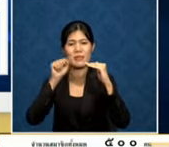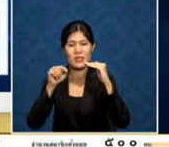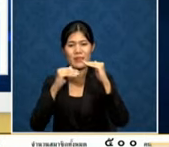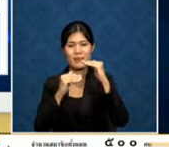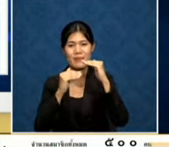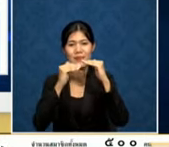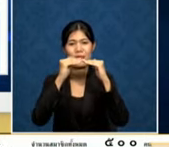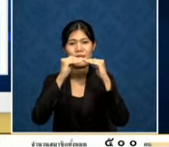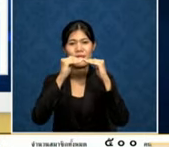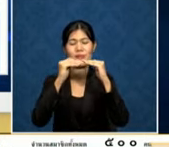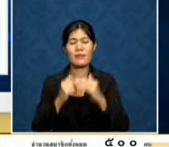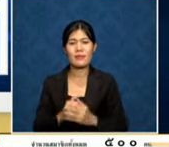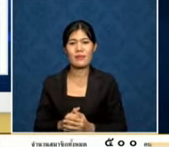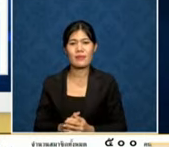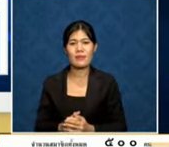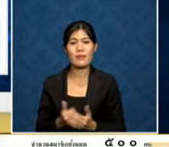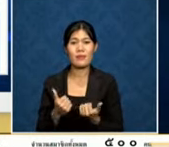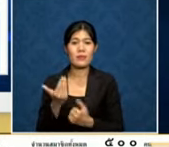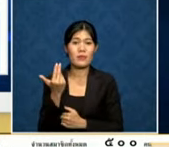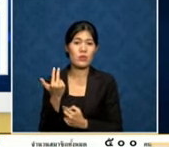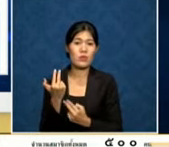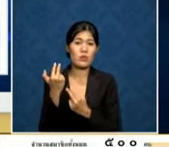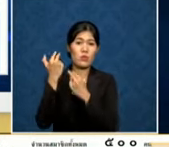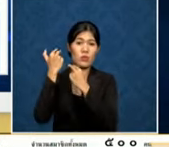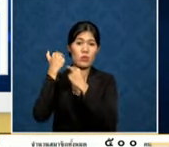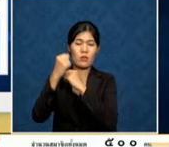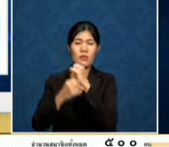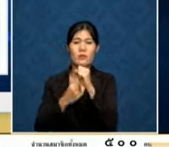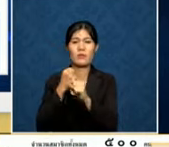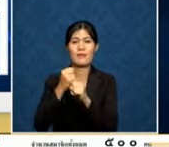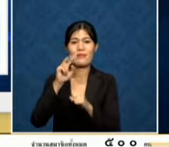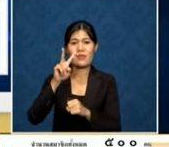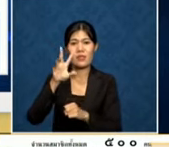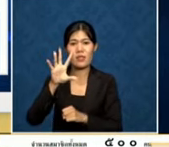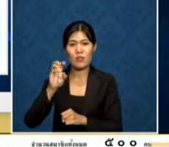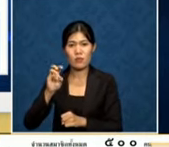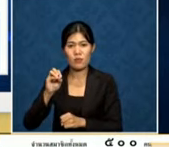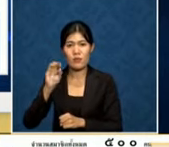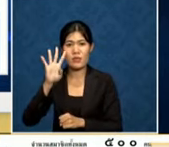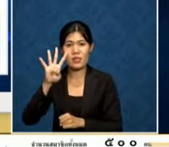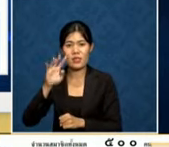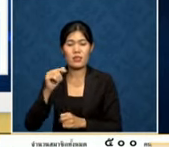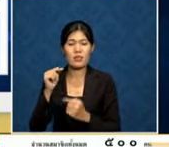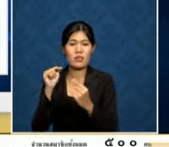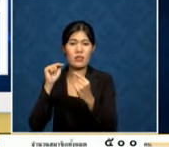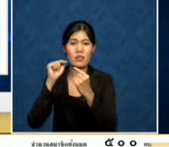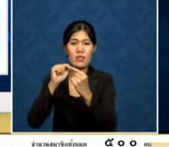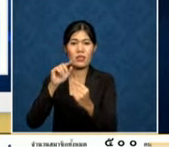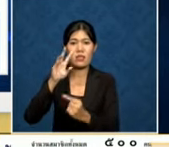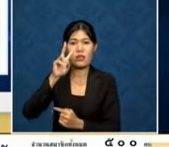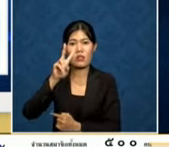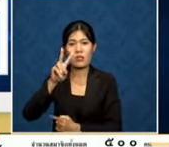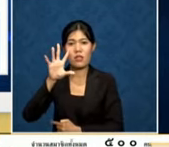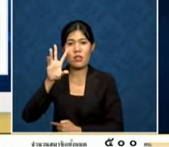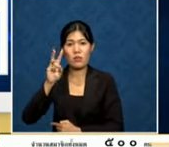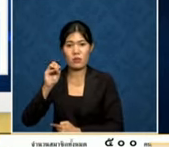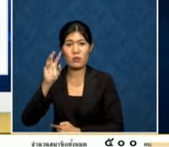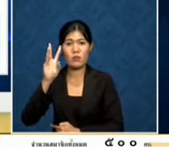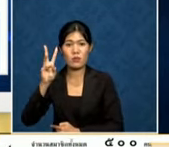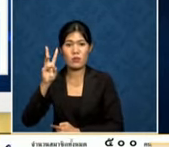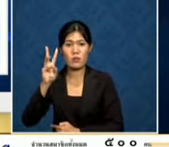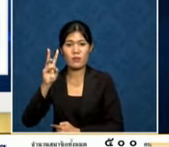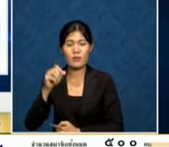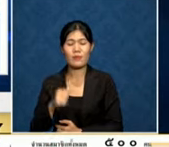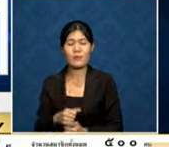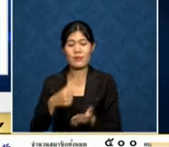ท่านประธานย้อนกลับไปดูสถิติปี2564และถึง 2566จะเห็นได้ว่าสัด